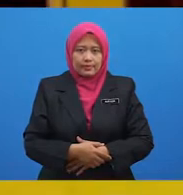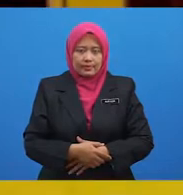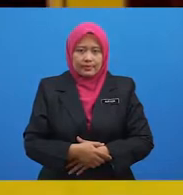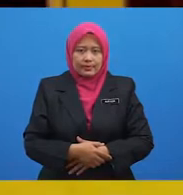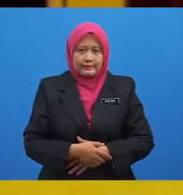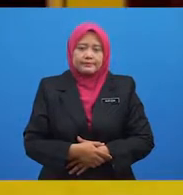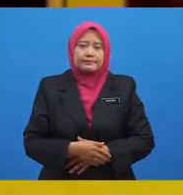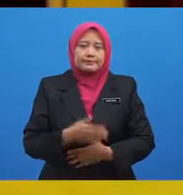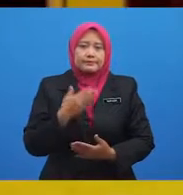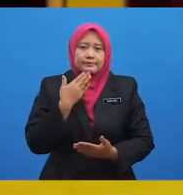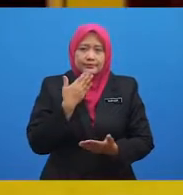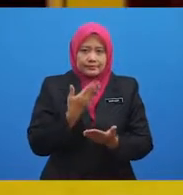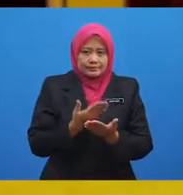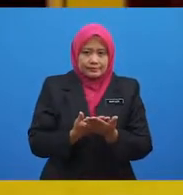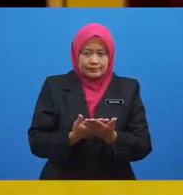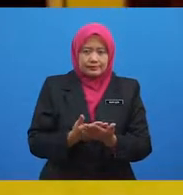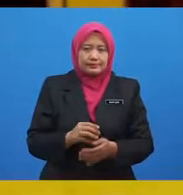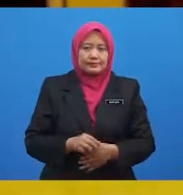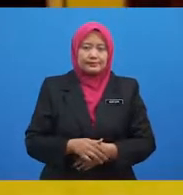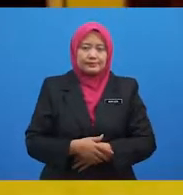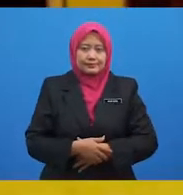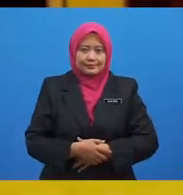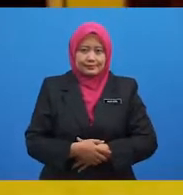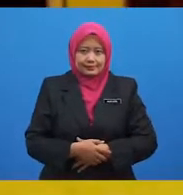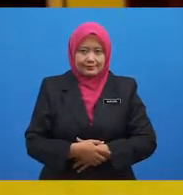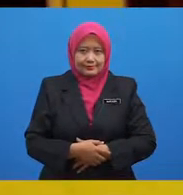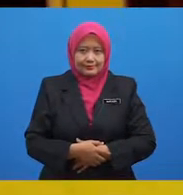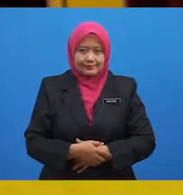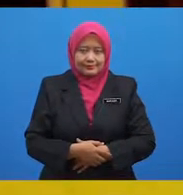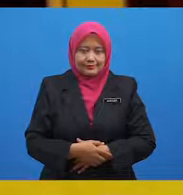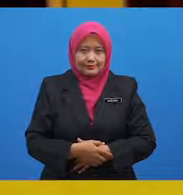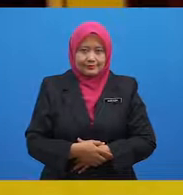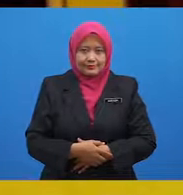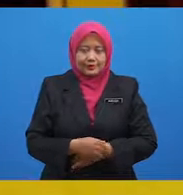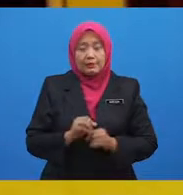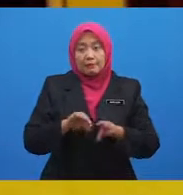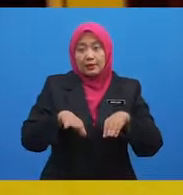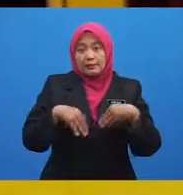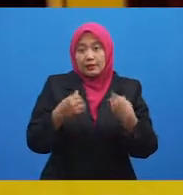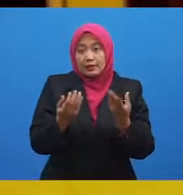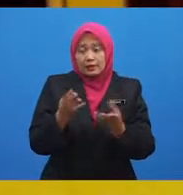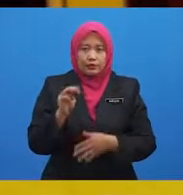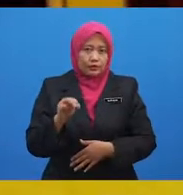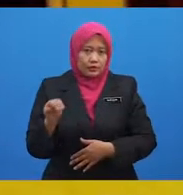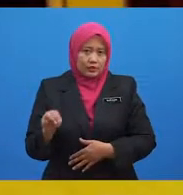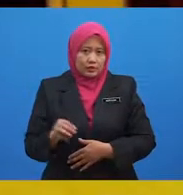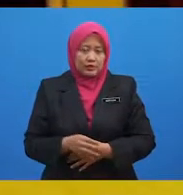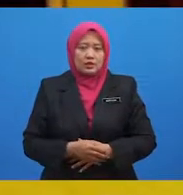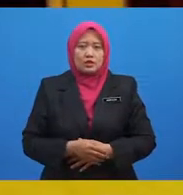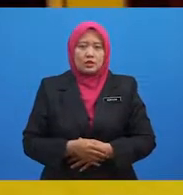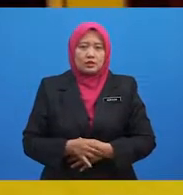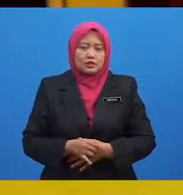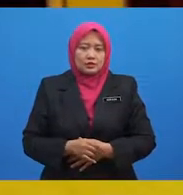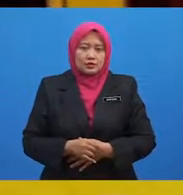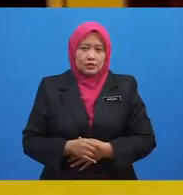Terima kasih kepada kawan-kawan cikgu, Cikgu Aidal dan juga Cikgu Azlina. Bagaimana murid-murid? Cikgu harap murid-murid